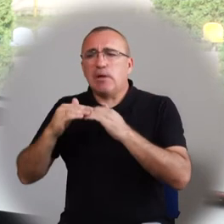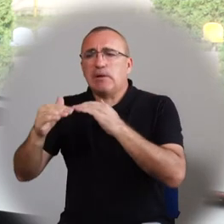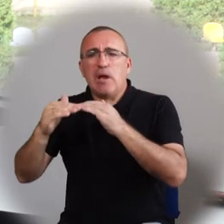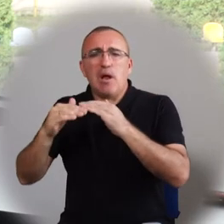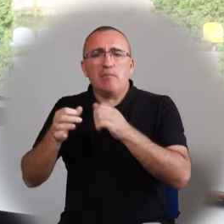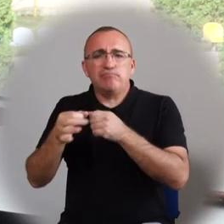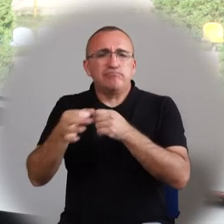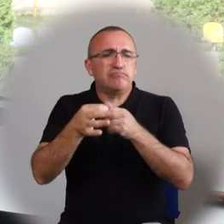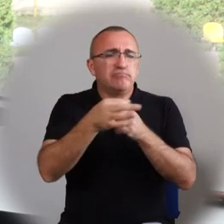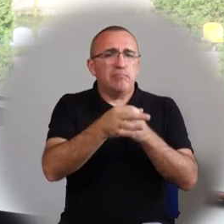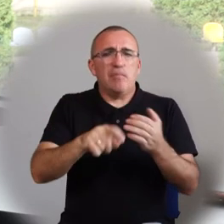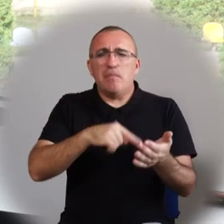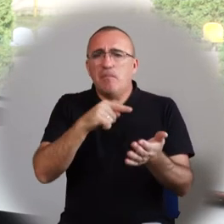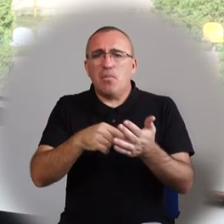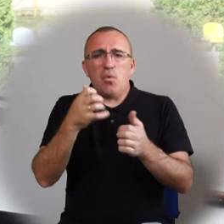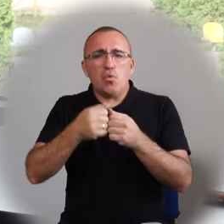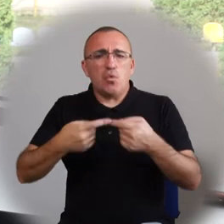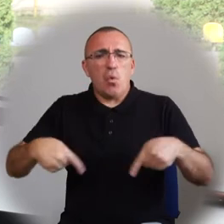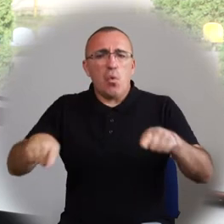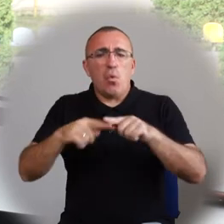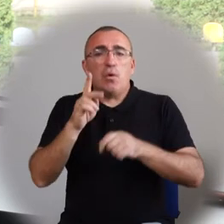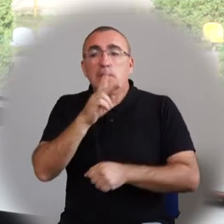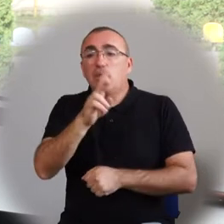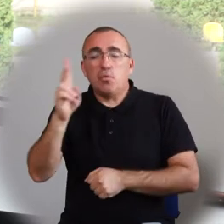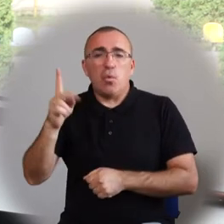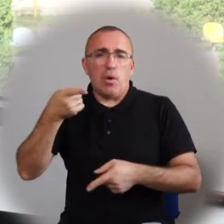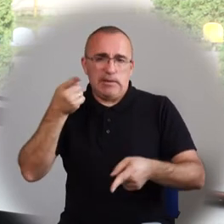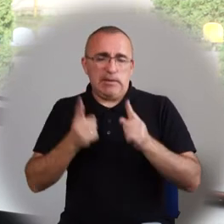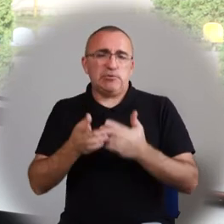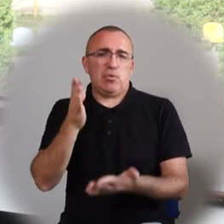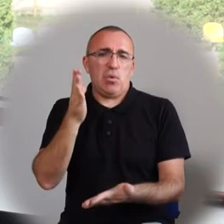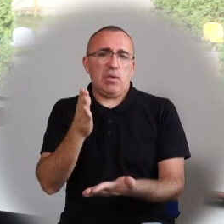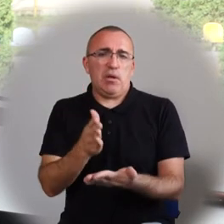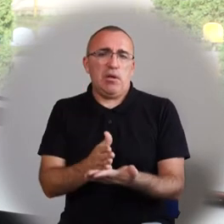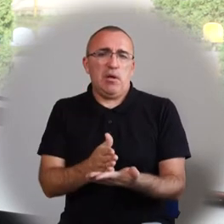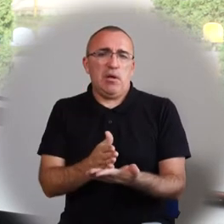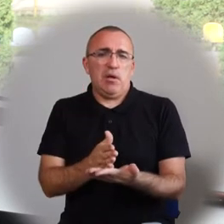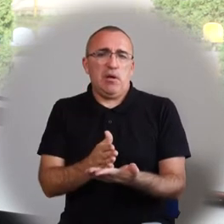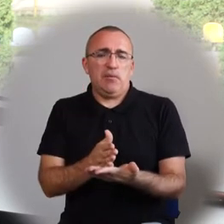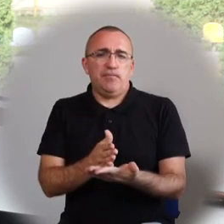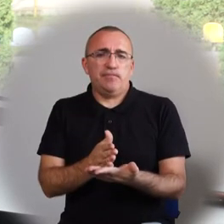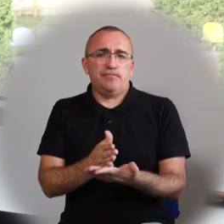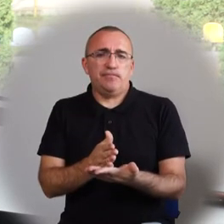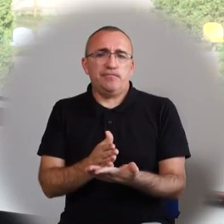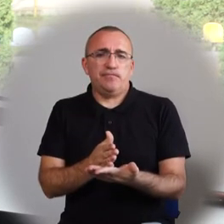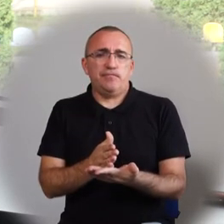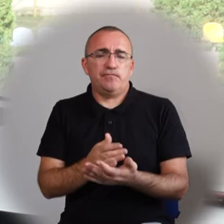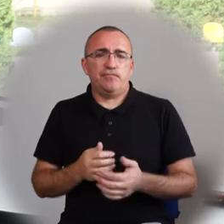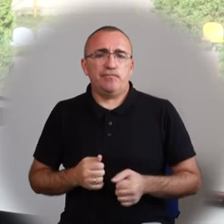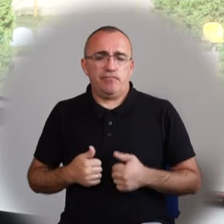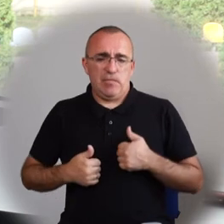по кожній території, по кожному району, по кожному місту, по кожному округу тих, хто дійсно є